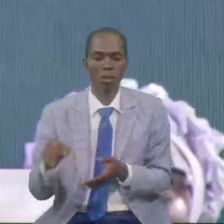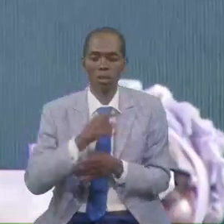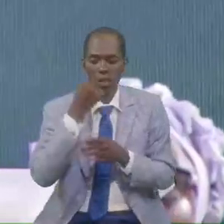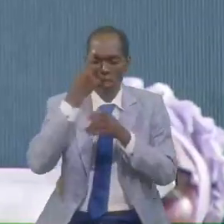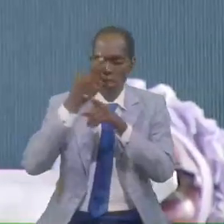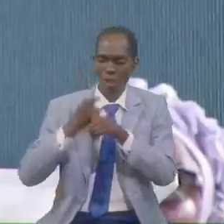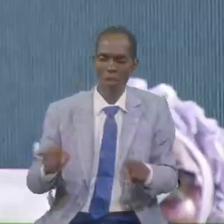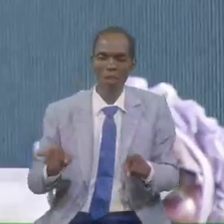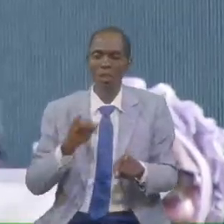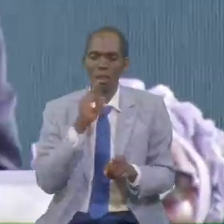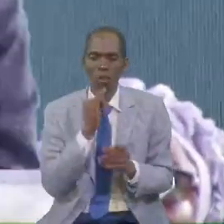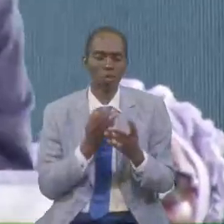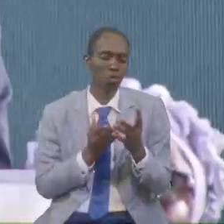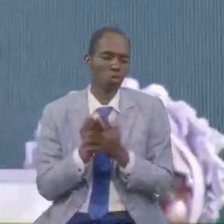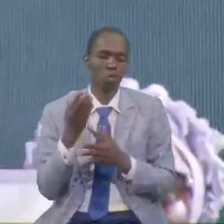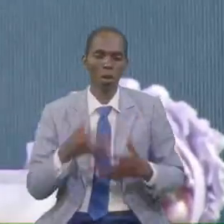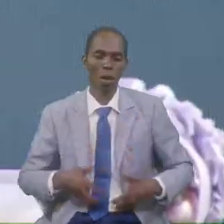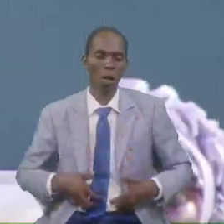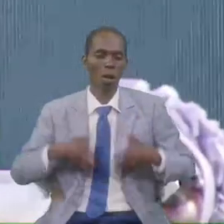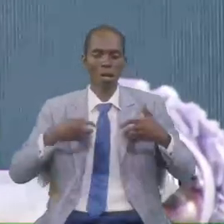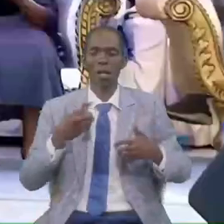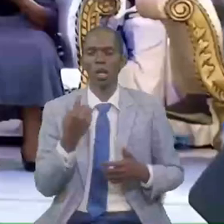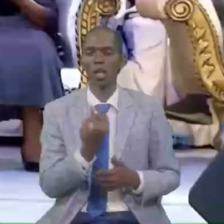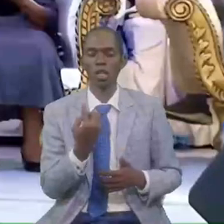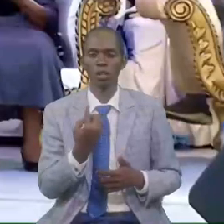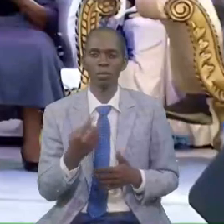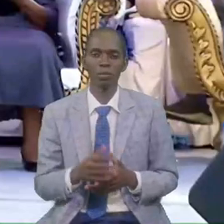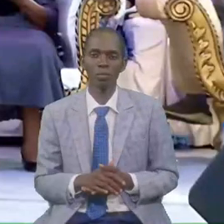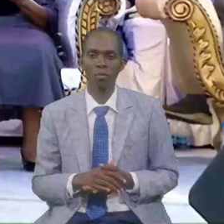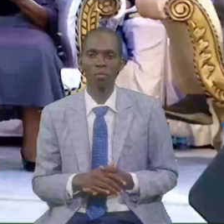le seul moyen pour manifester leur désaccord, c'est la colère.